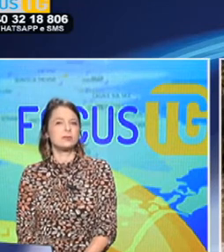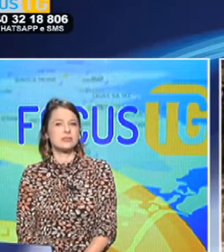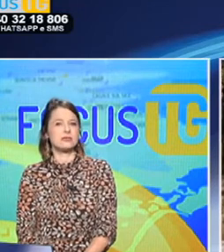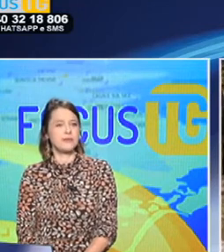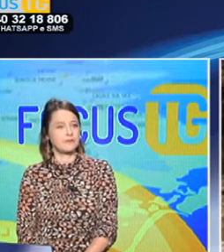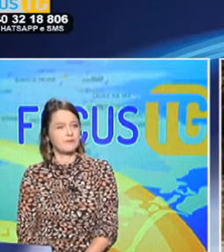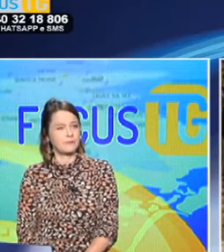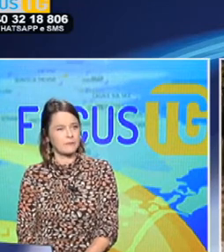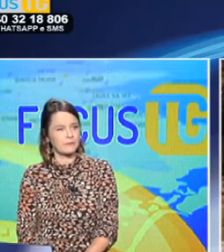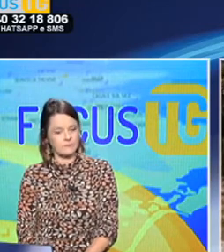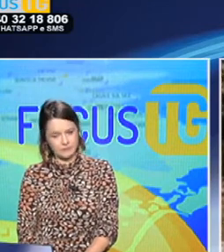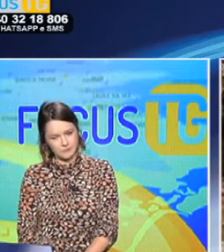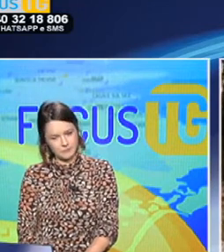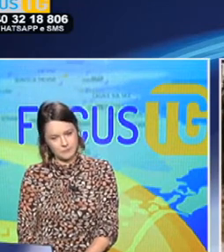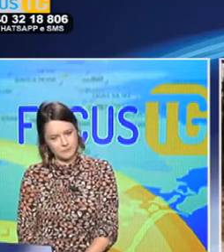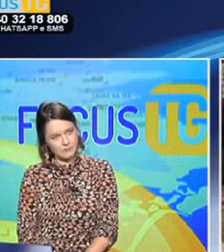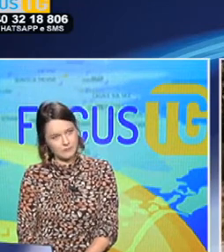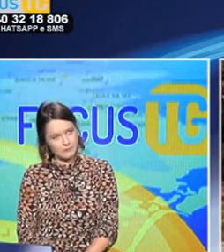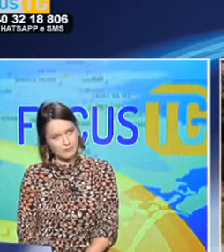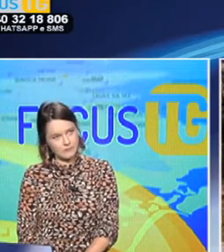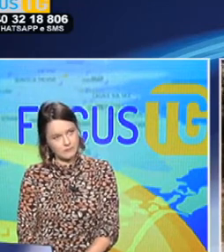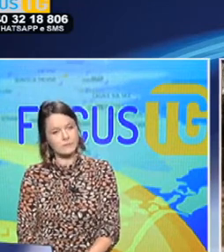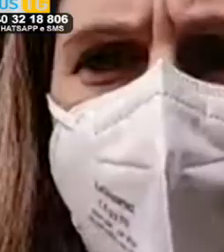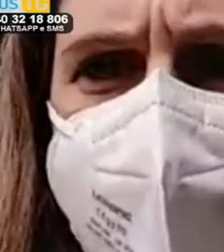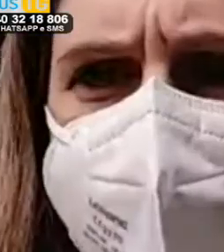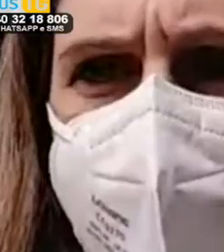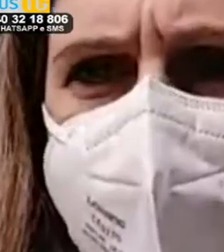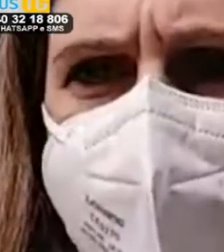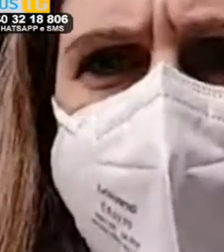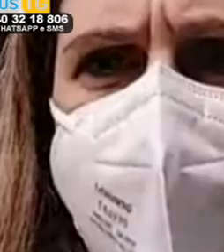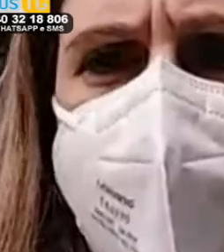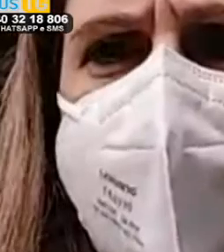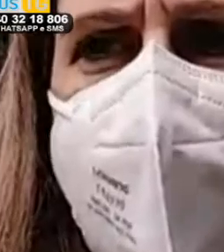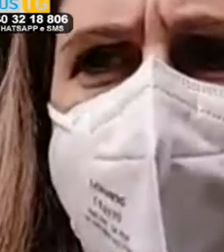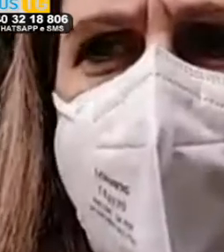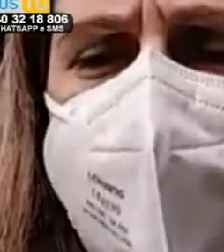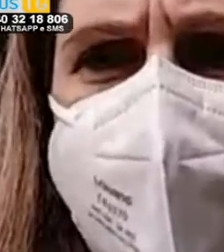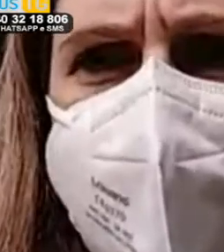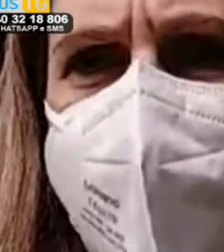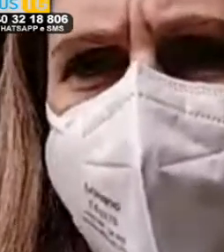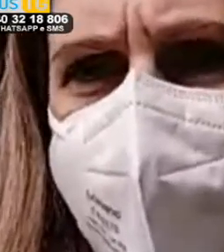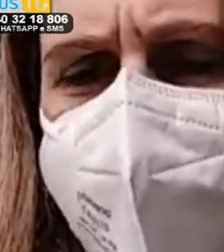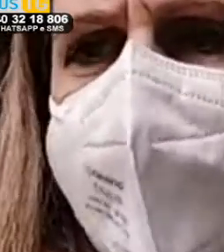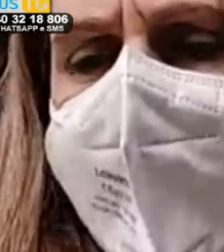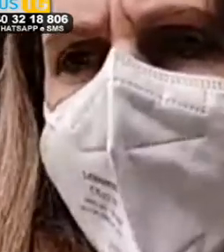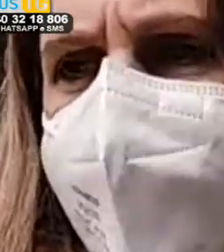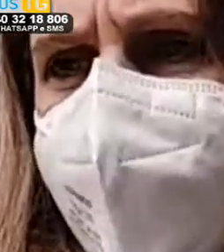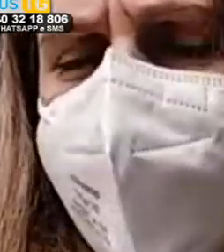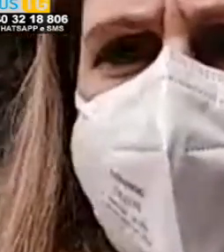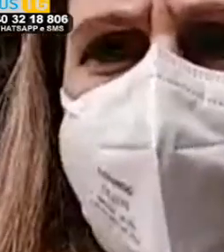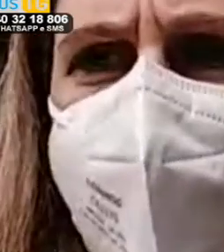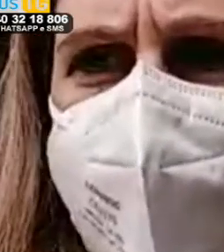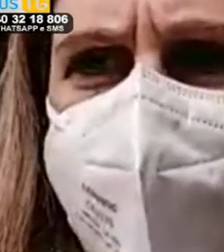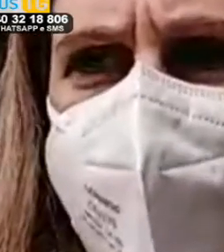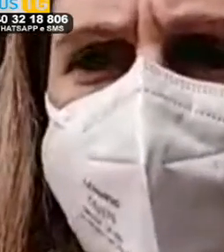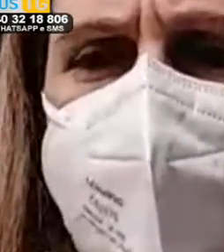questa situazione? Allora, ieri una delegazione di APE Padova insieme agli esercenti della FIP è stata, tra le altre cose, ricevuta